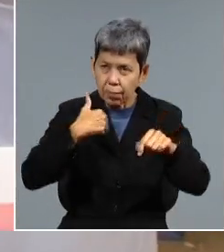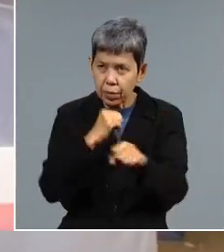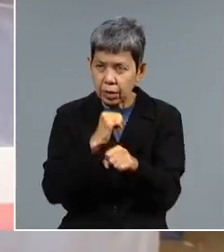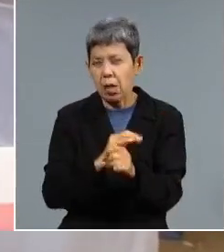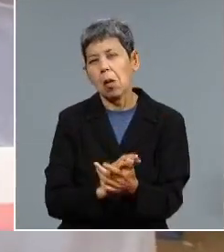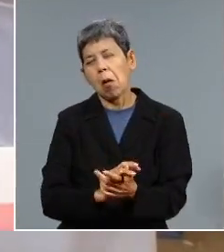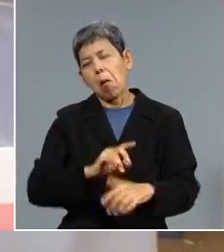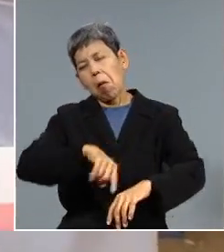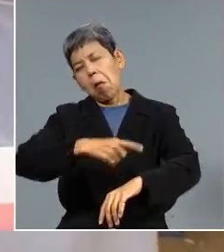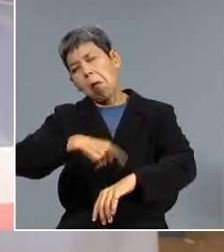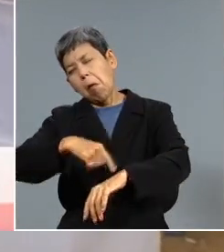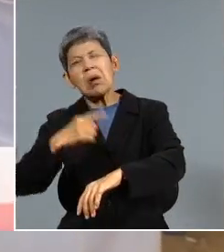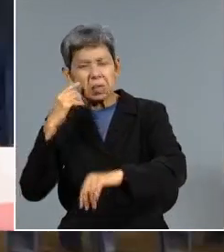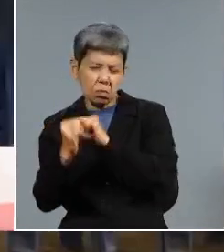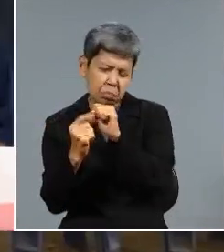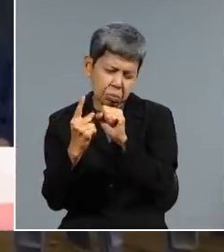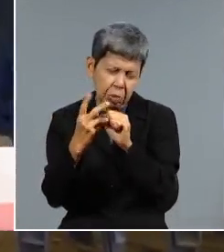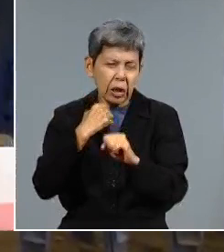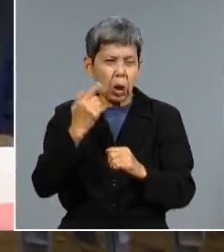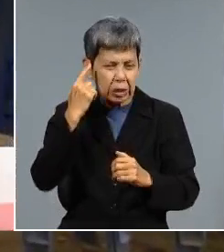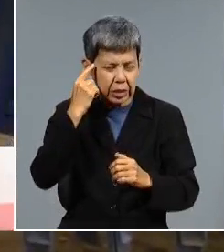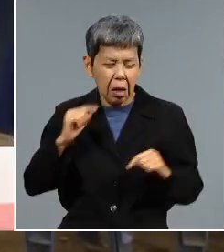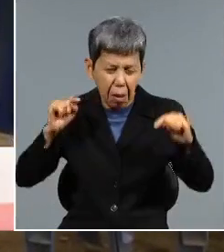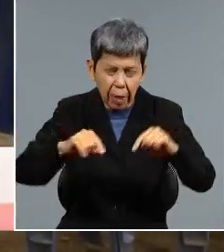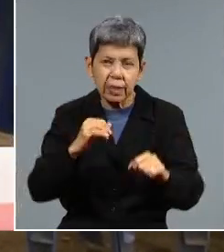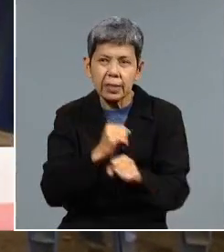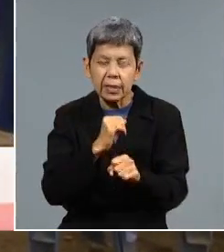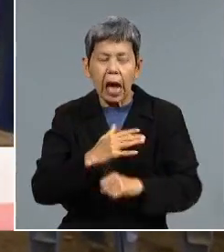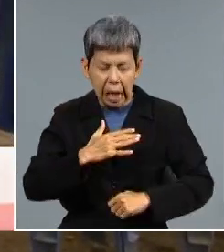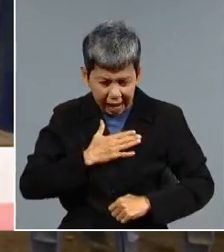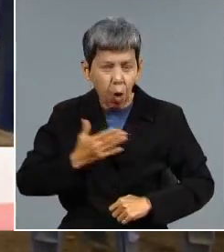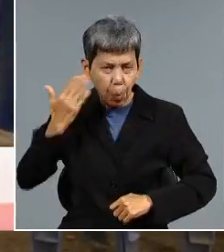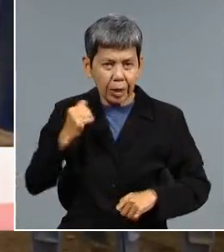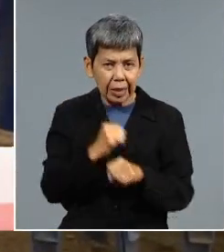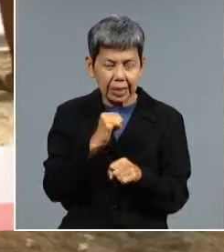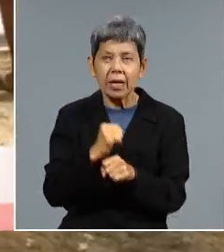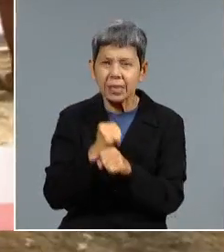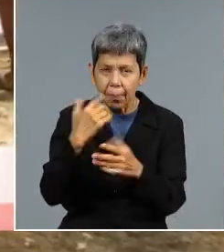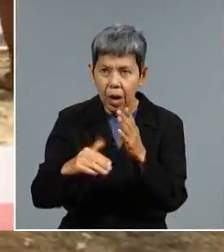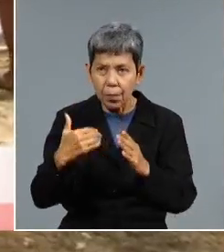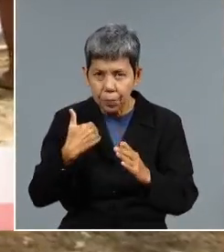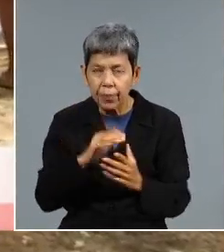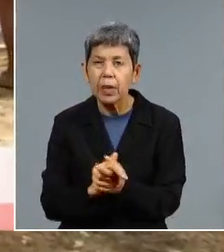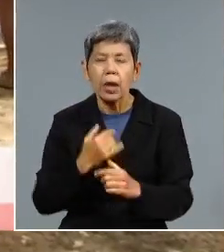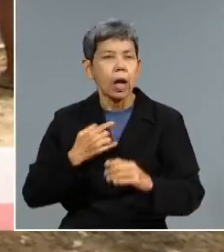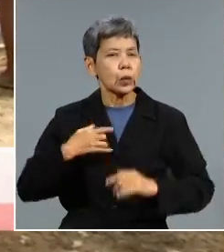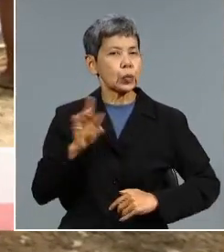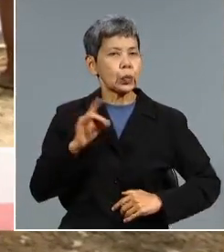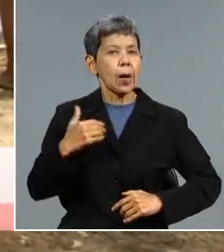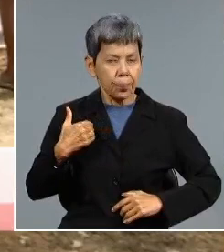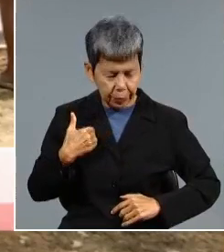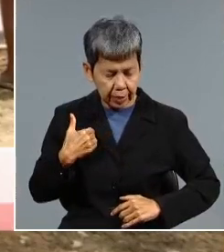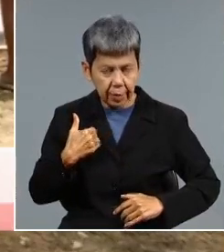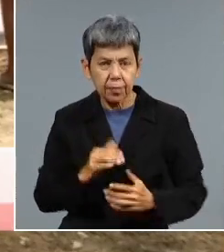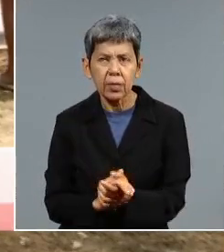ใช้เวลายาวนานหลายปีกว่าคดีนี้จะจบเหมือนกับที่ตัวเค้าเองเคยทำมาแล้วแล้วก็รอดมาทุกคดี